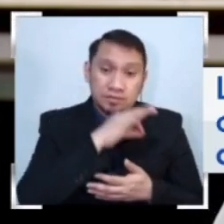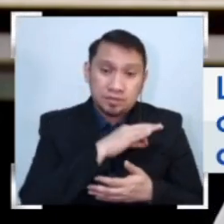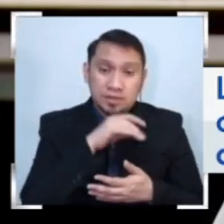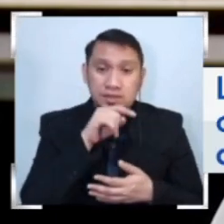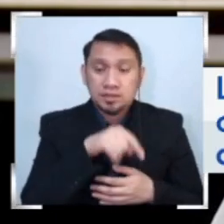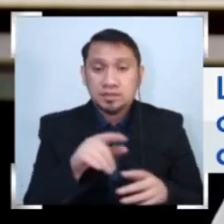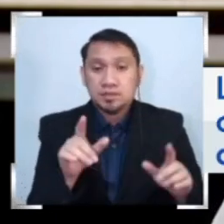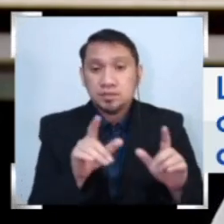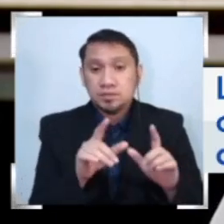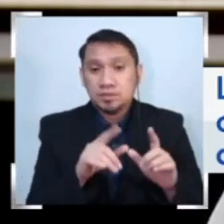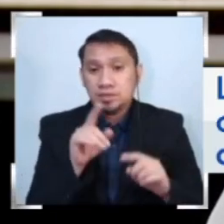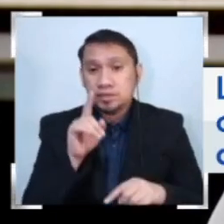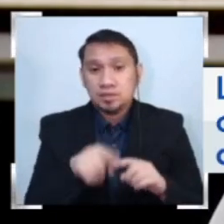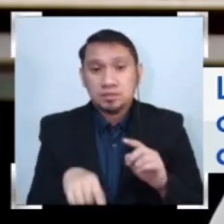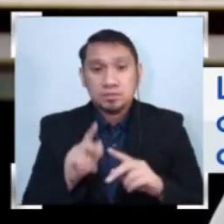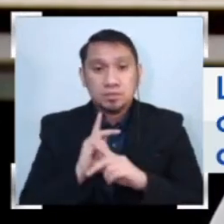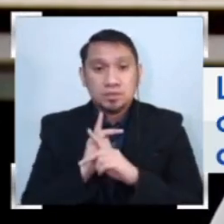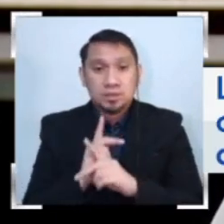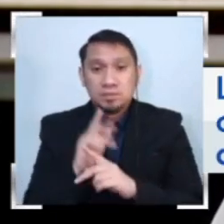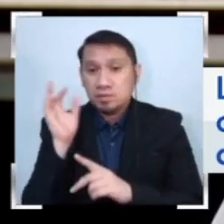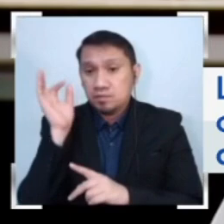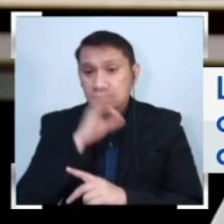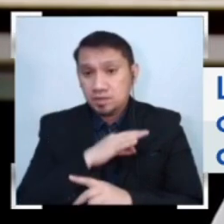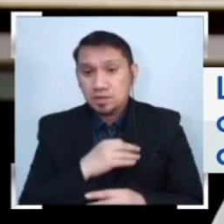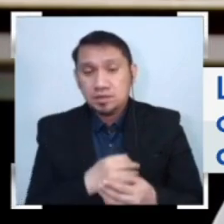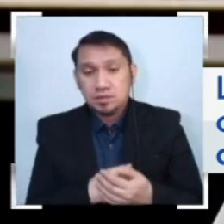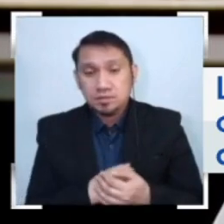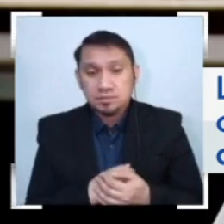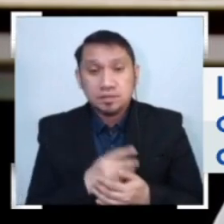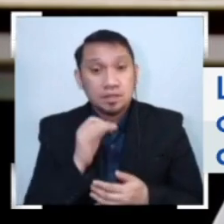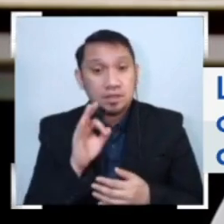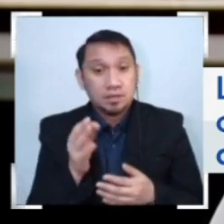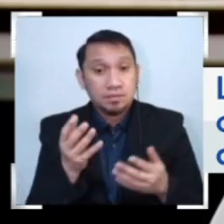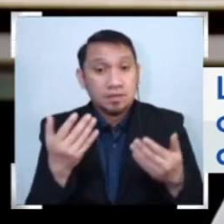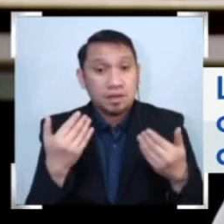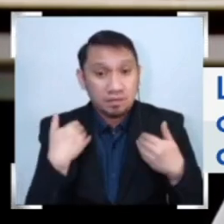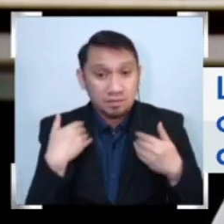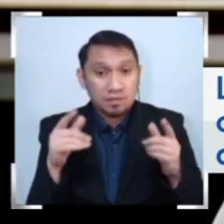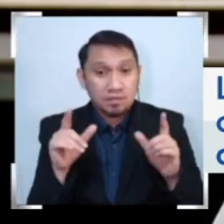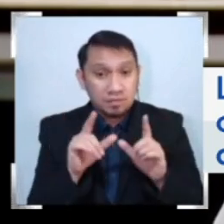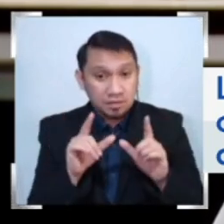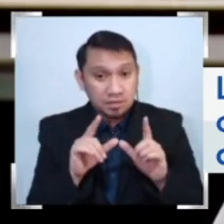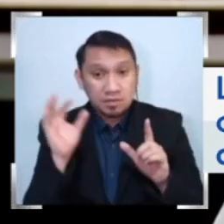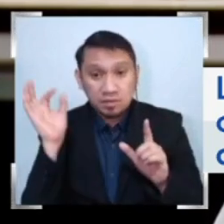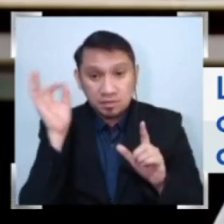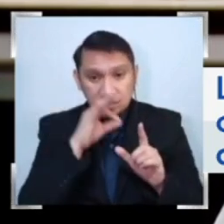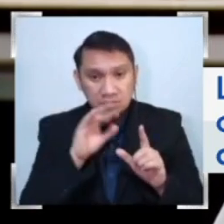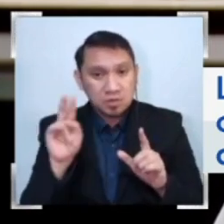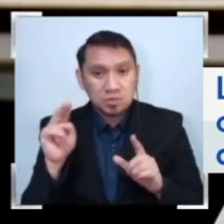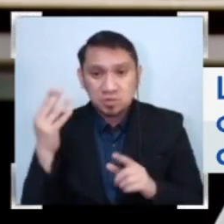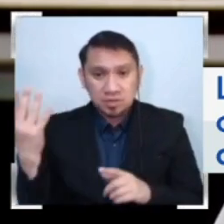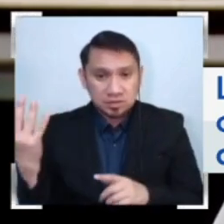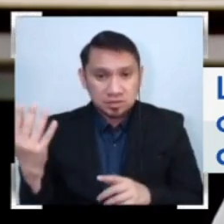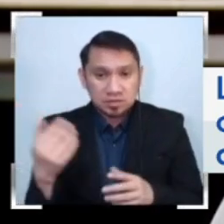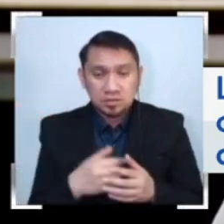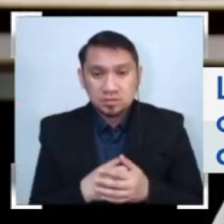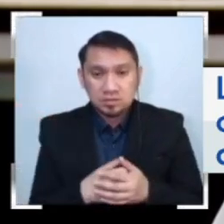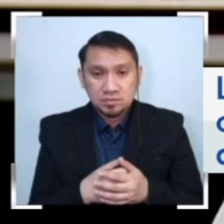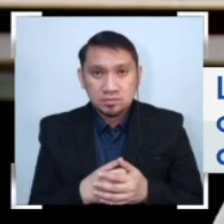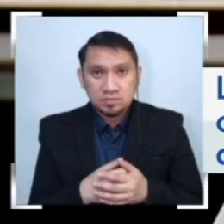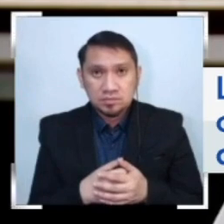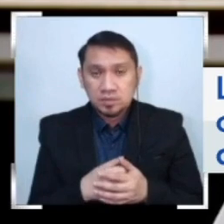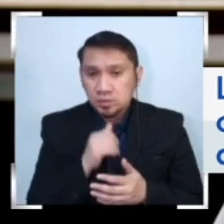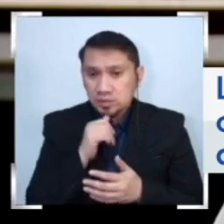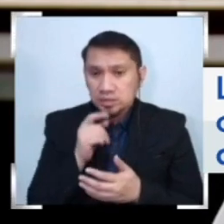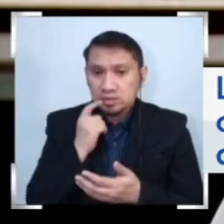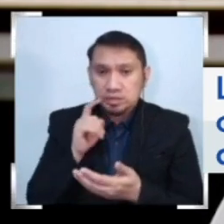them. Kumbaga, kung meron kang lisensyang fake, walang silbi yun sa'yo. Hindi naman i-honor yun eh. At pag